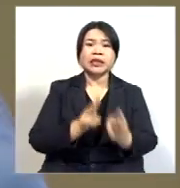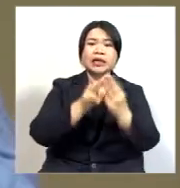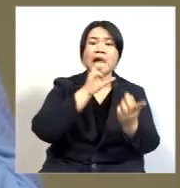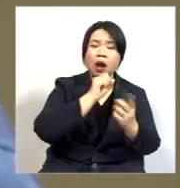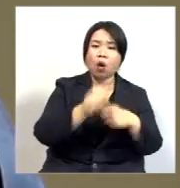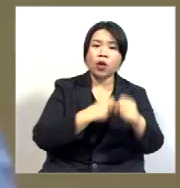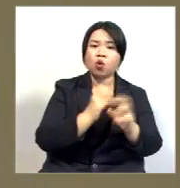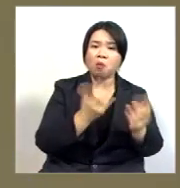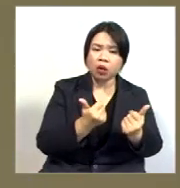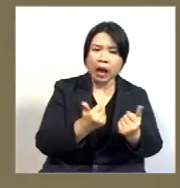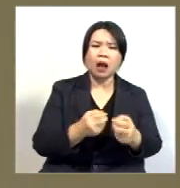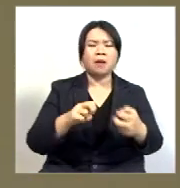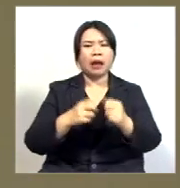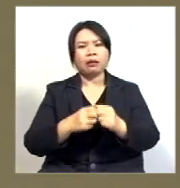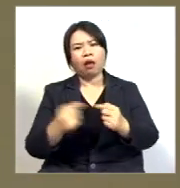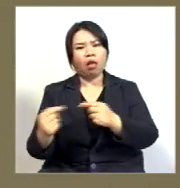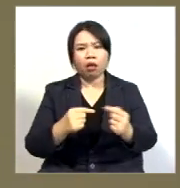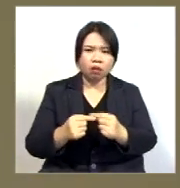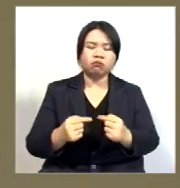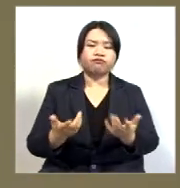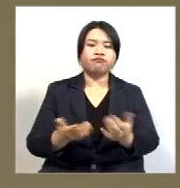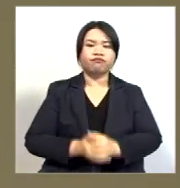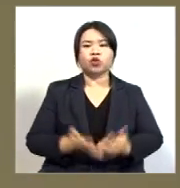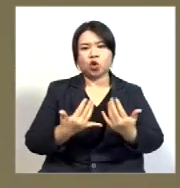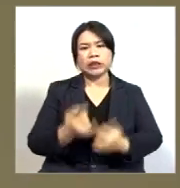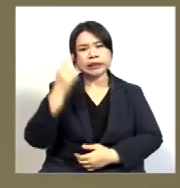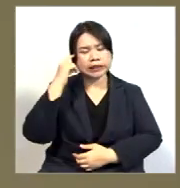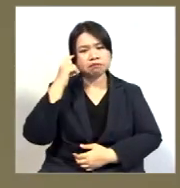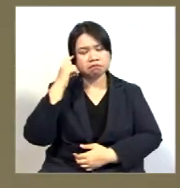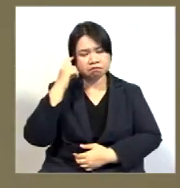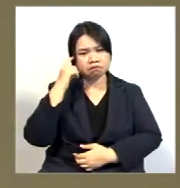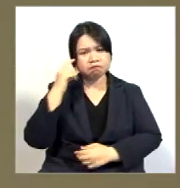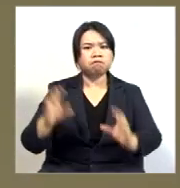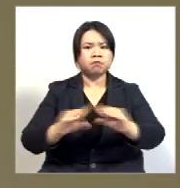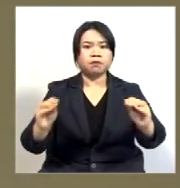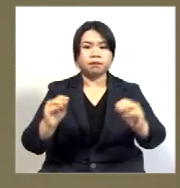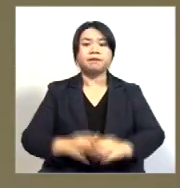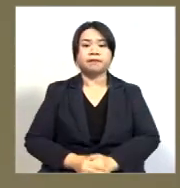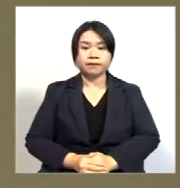ดอายุมันก็จะเกิดปัญหาคาราคาซังเพราะฉะนั้นมันก็ต้องมาถึงจุดที่เซตซีโร่